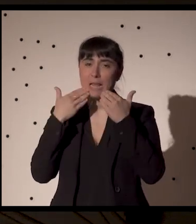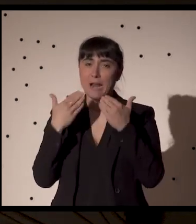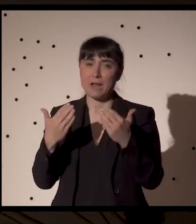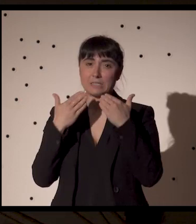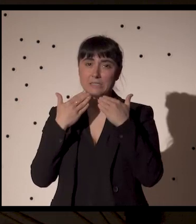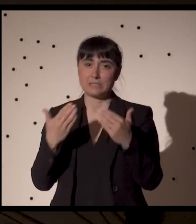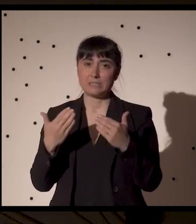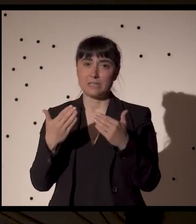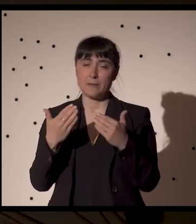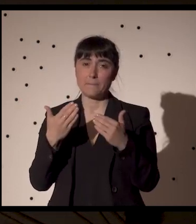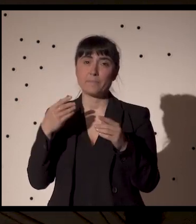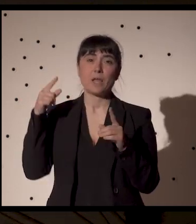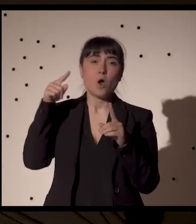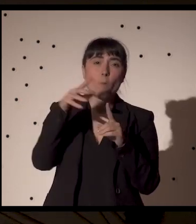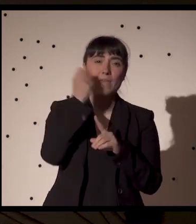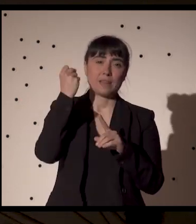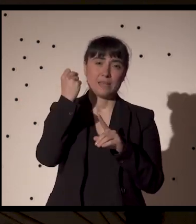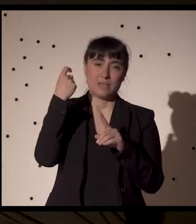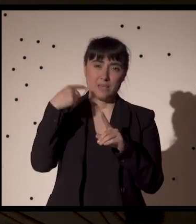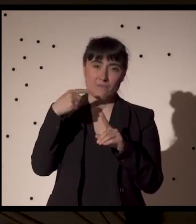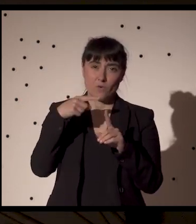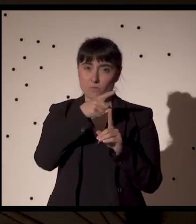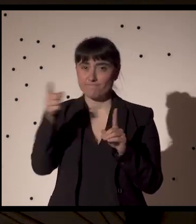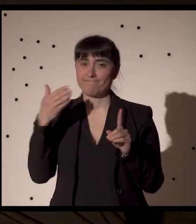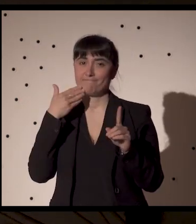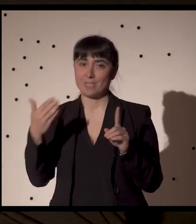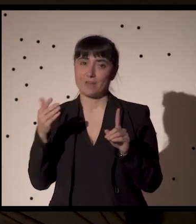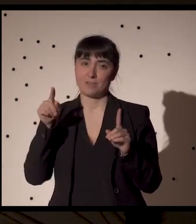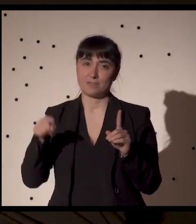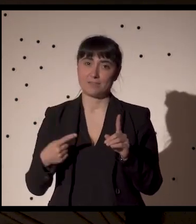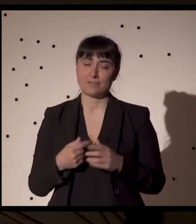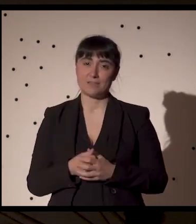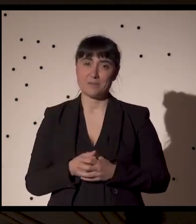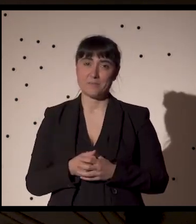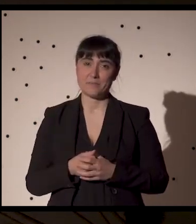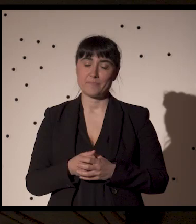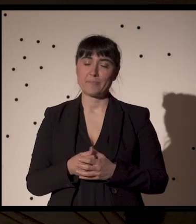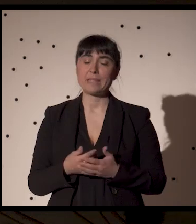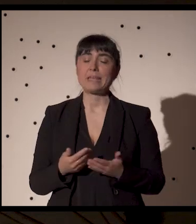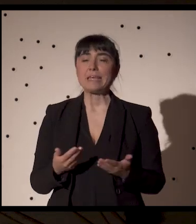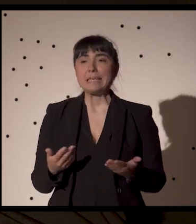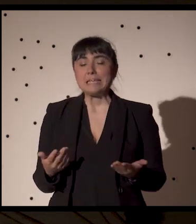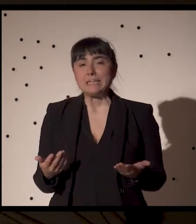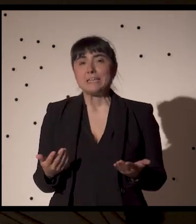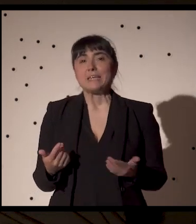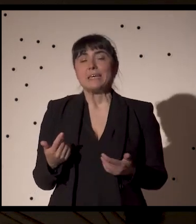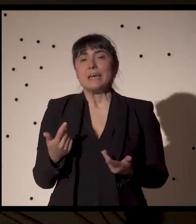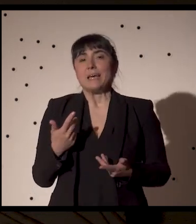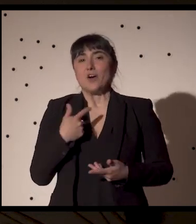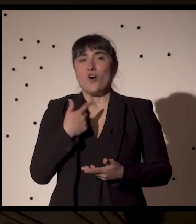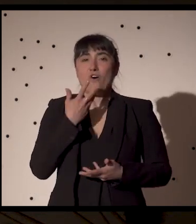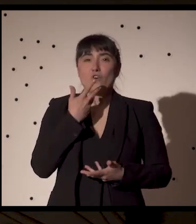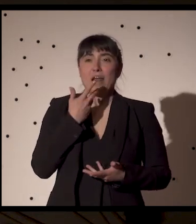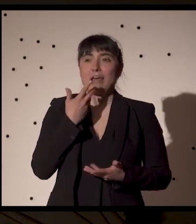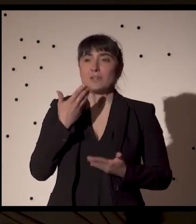funzione in questo obiettivo E questo ringraziamento vuole essere quantomeno formale possibile anche